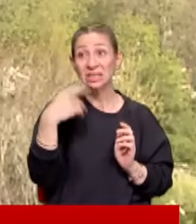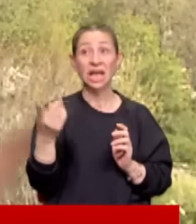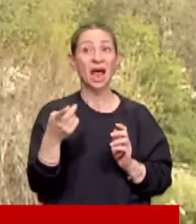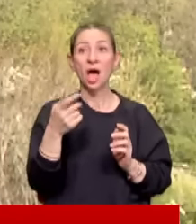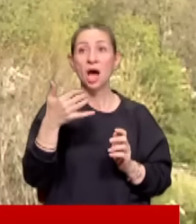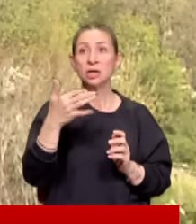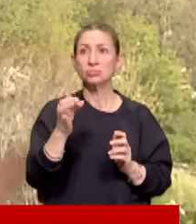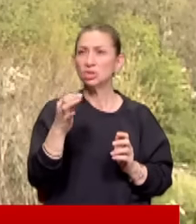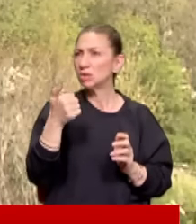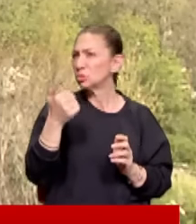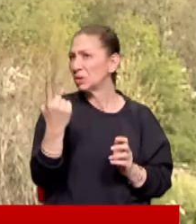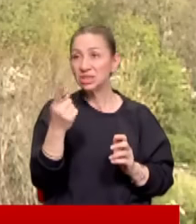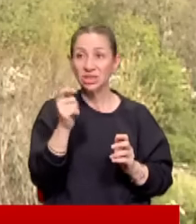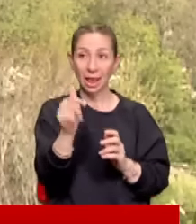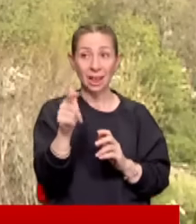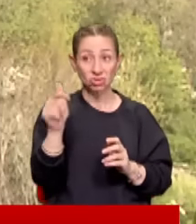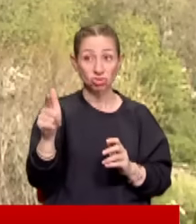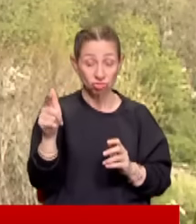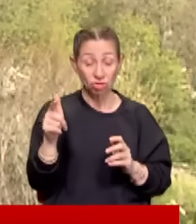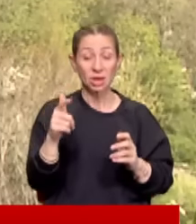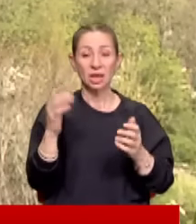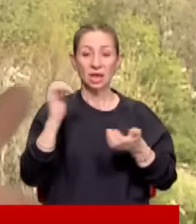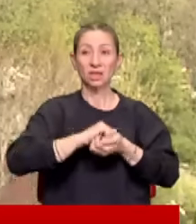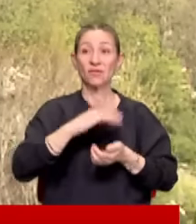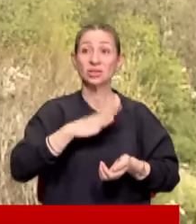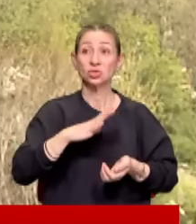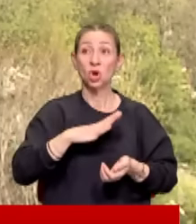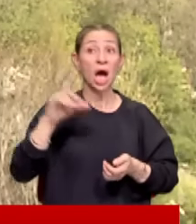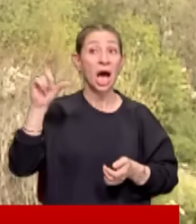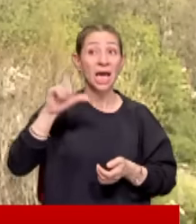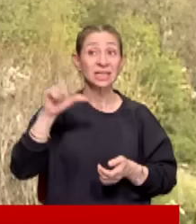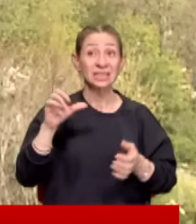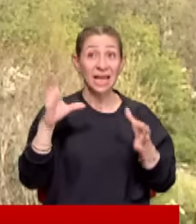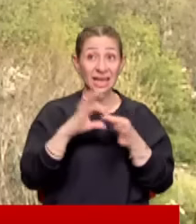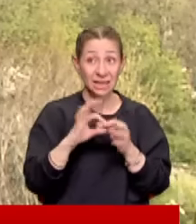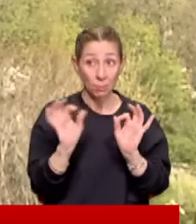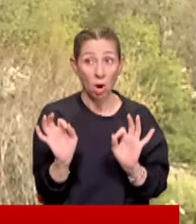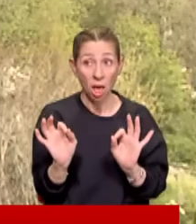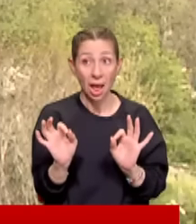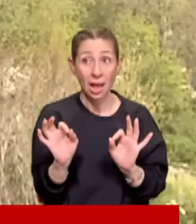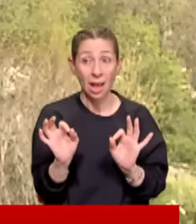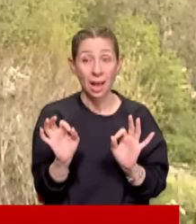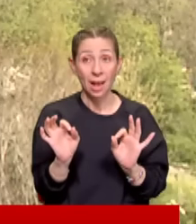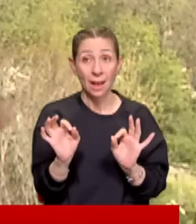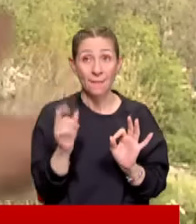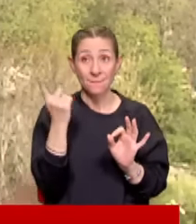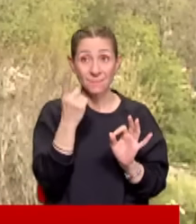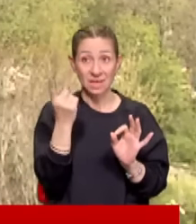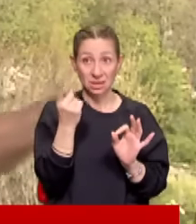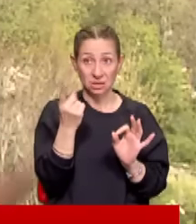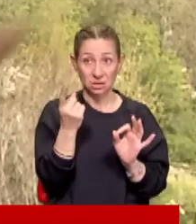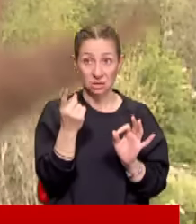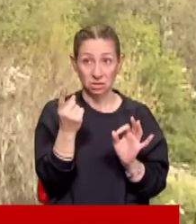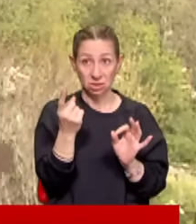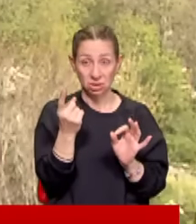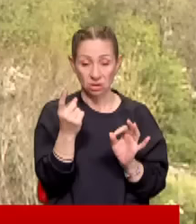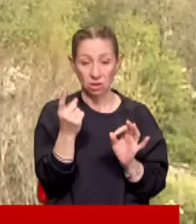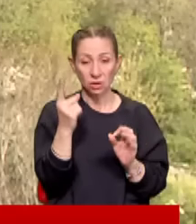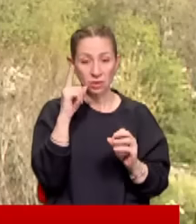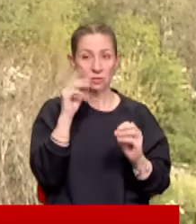iller 60-61 şehir ittifak istiyor. Aydın'la ilgili keza böyle bir bir